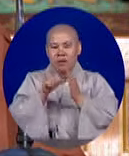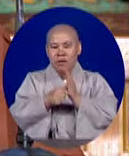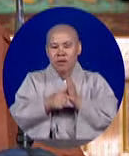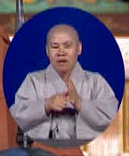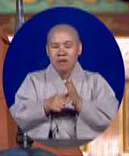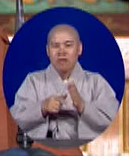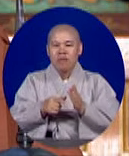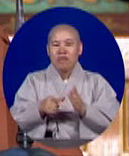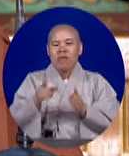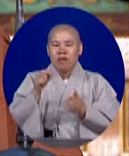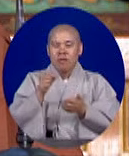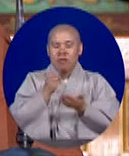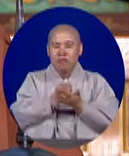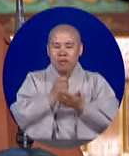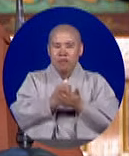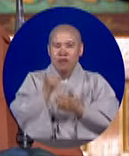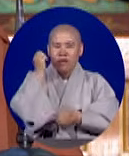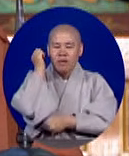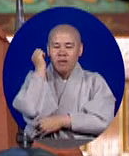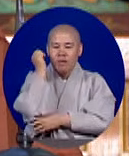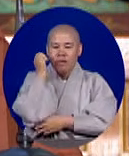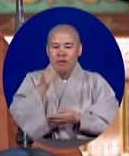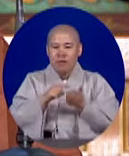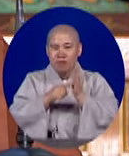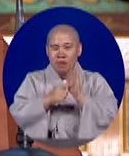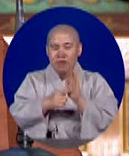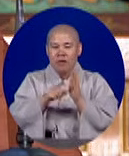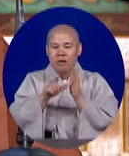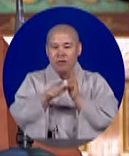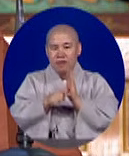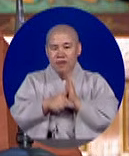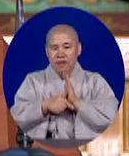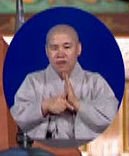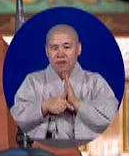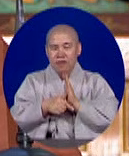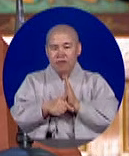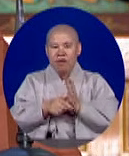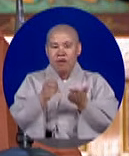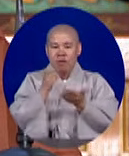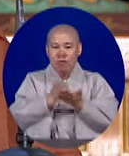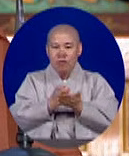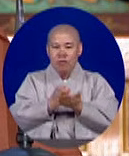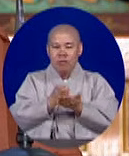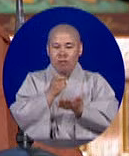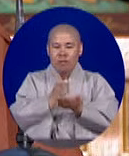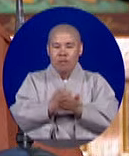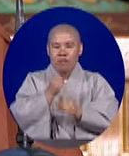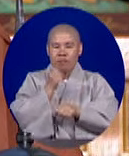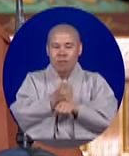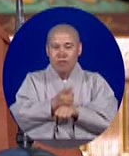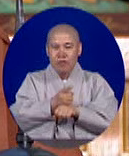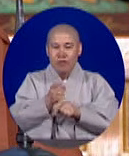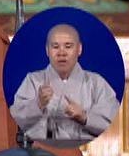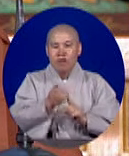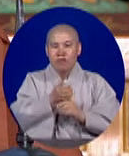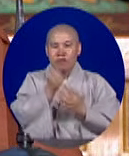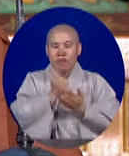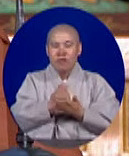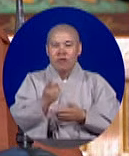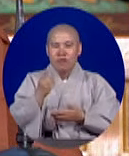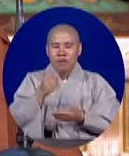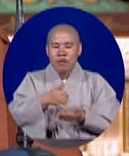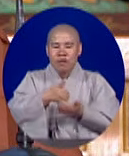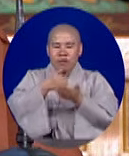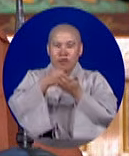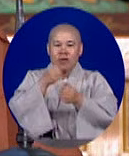만법의 근원이라고 표현할 때는 뭐라고 한다고 그랬죠? 법성. 부처님 만덕의 근원이라고